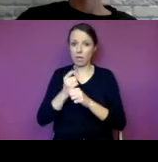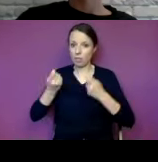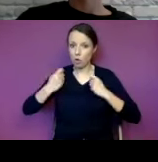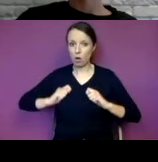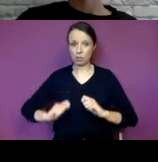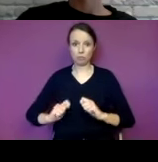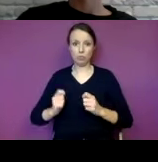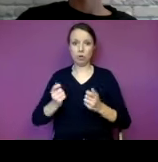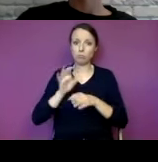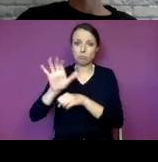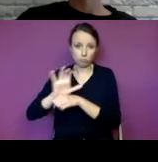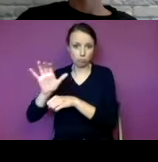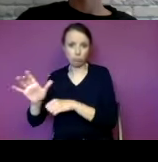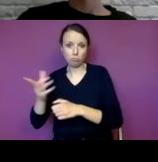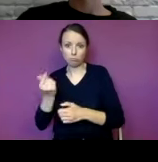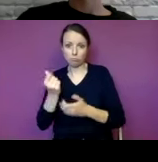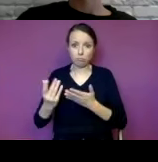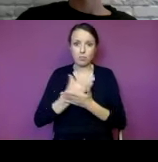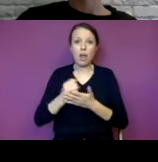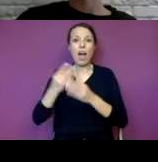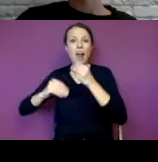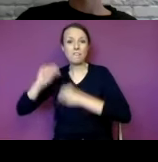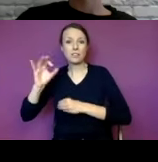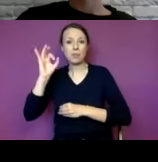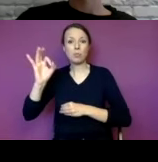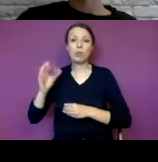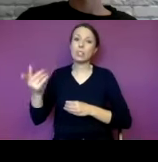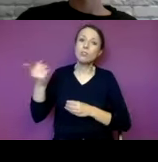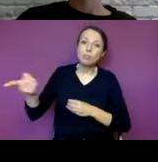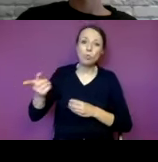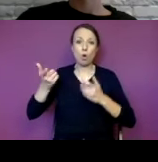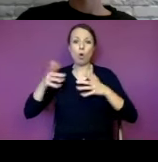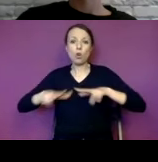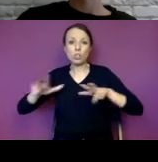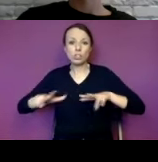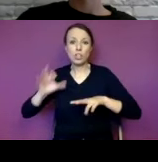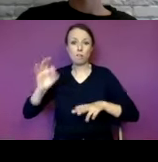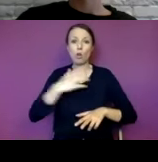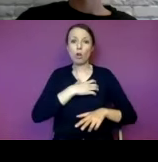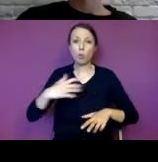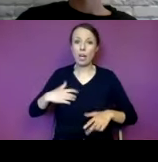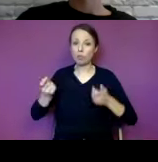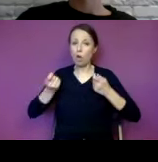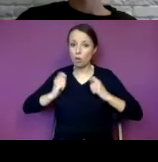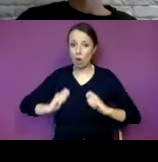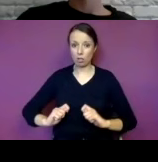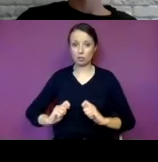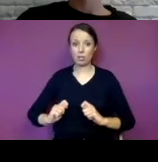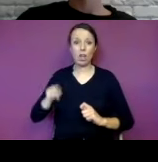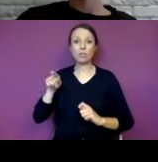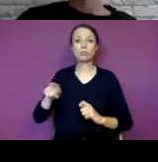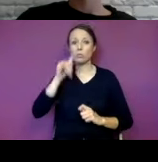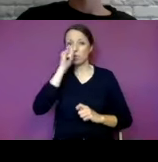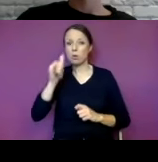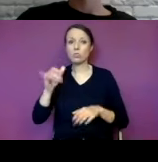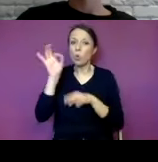większość tych gospodarstw są gospodarstwa rodzinne, to uwikłanie rodzinne w rolnictwo jest trochę na wyższym poziomie, którego nie da się oczywiście zmierzyć. Ja